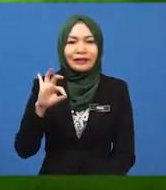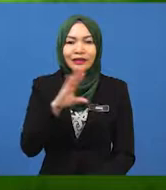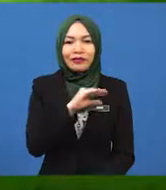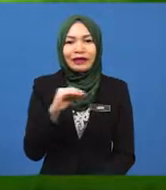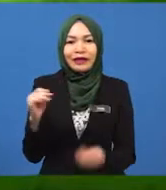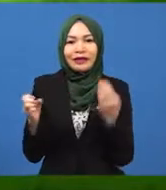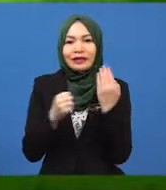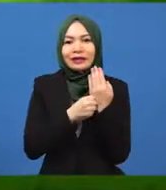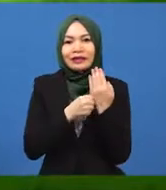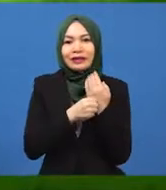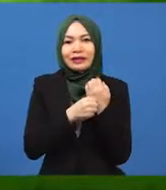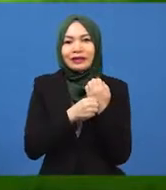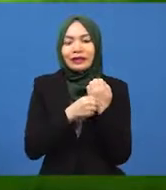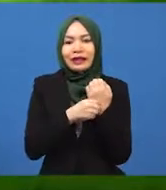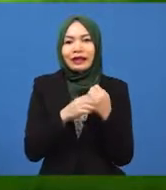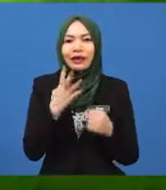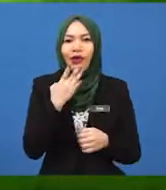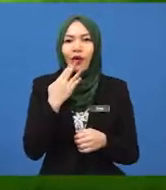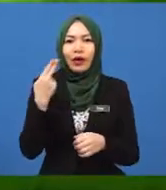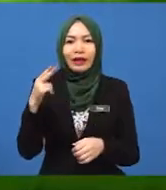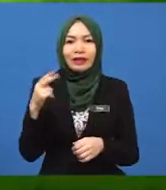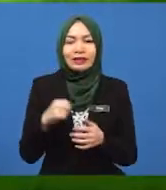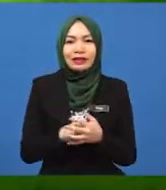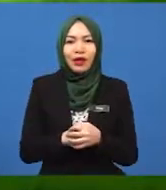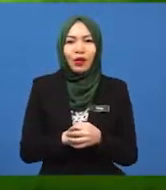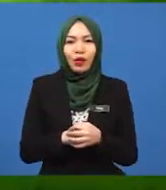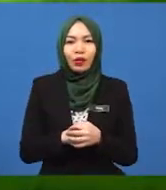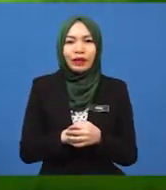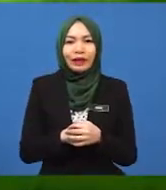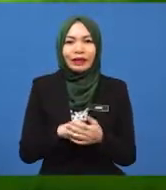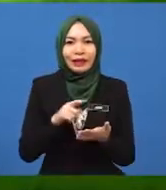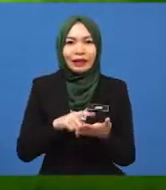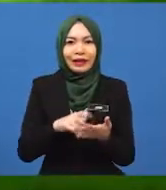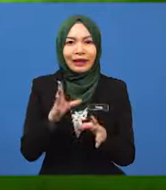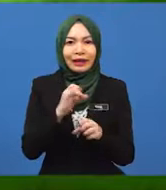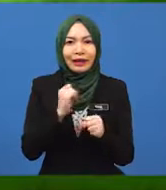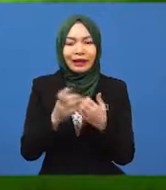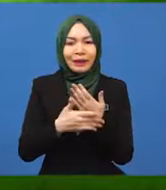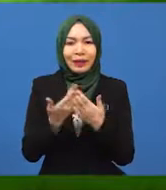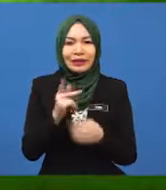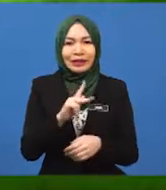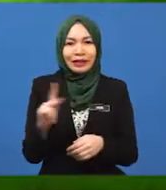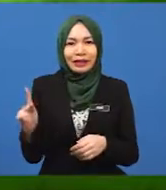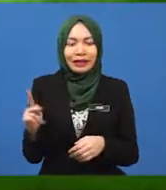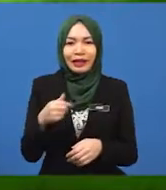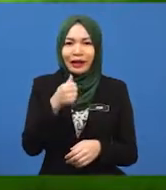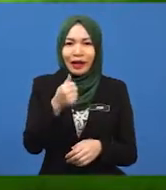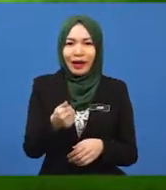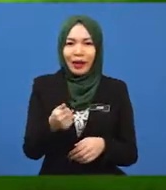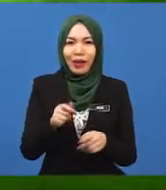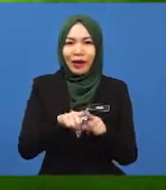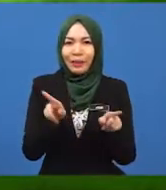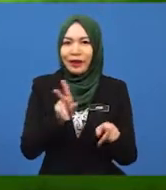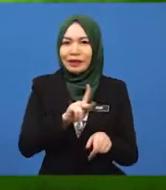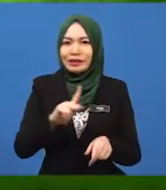Perkara ini dapat memudahkan murid-murid untuk membezakan penggunaan kata